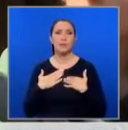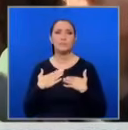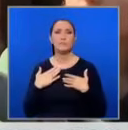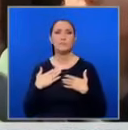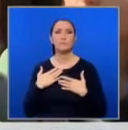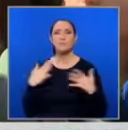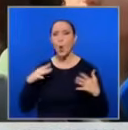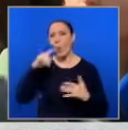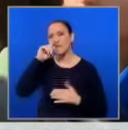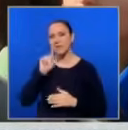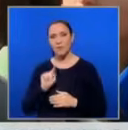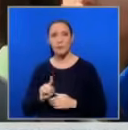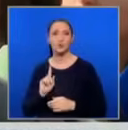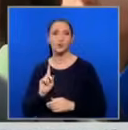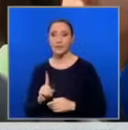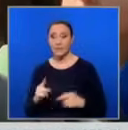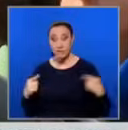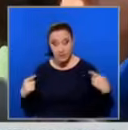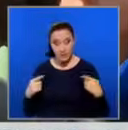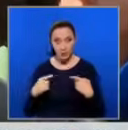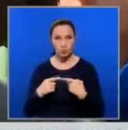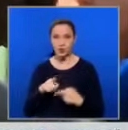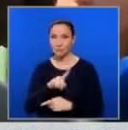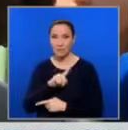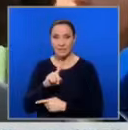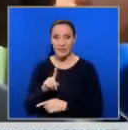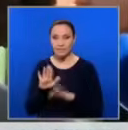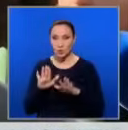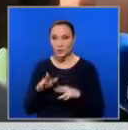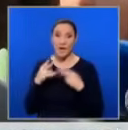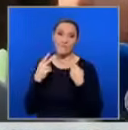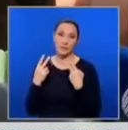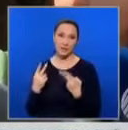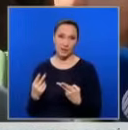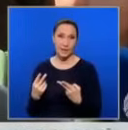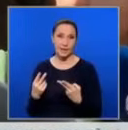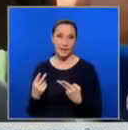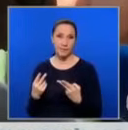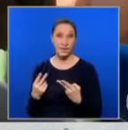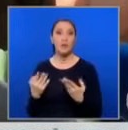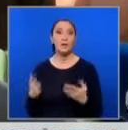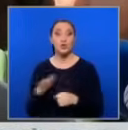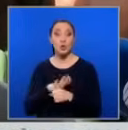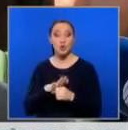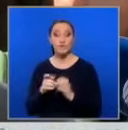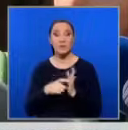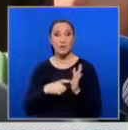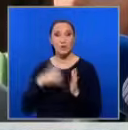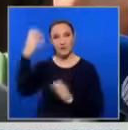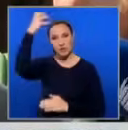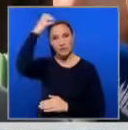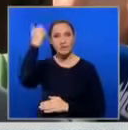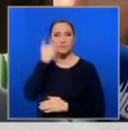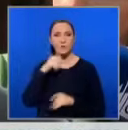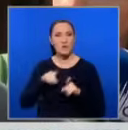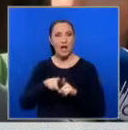важни въпроси, в които трябва да се съсредоточи. И не трябва да оставя впечатление, че основният закон в държавата се използва